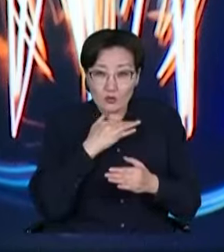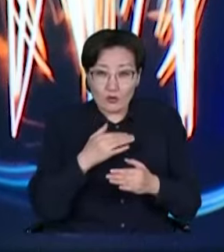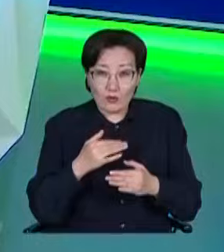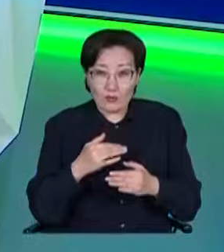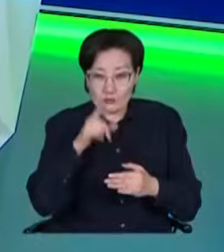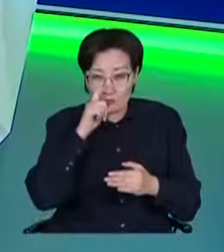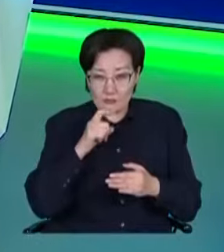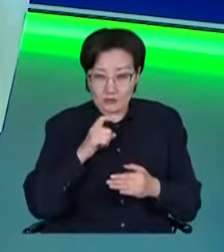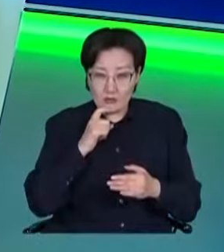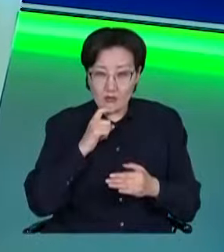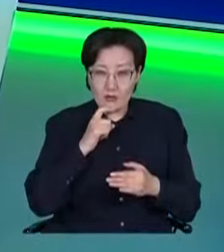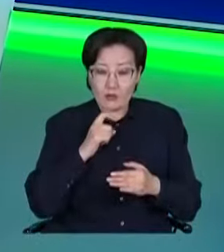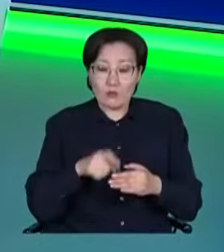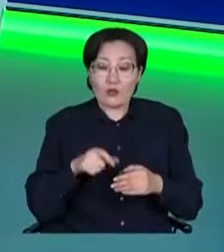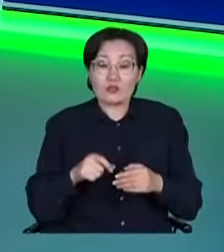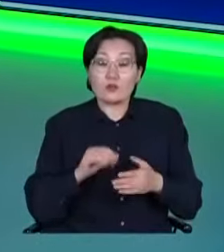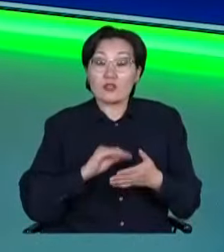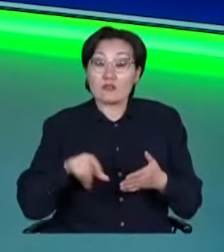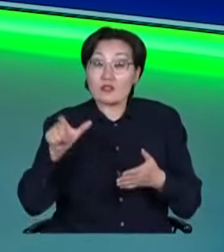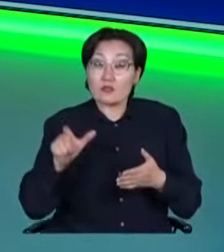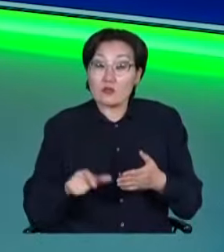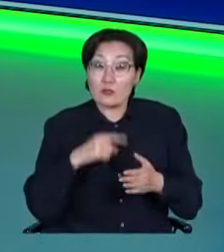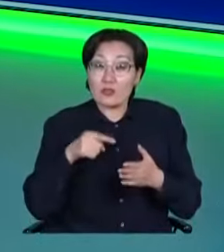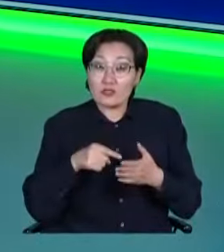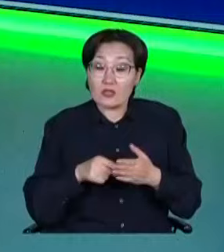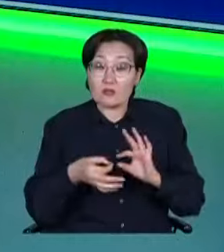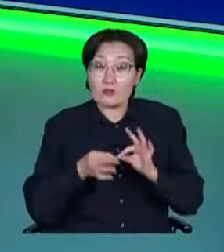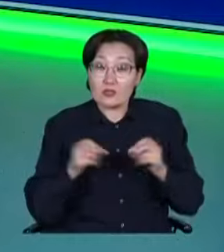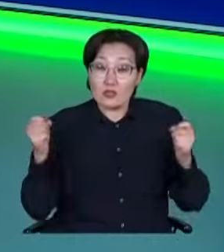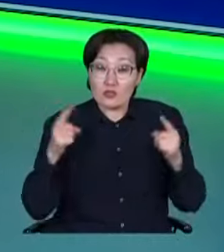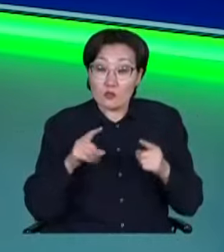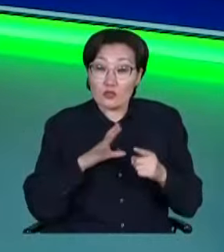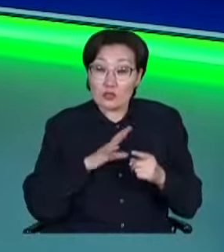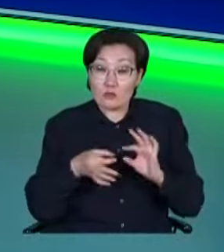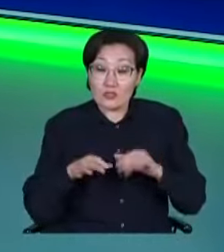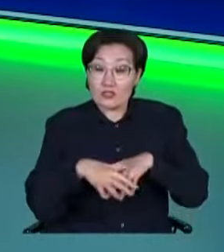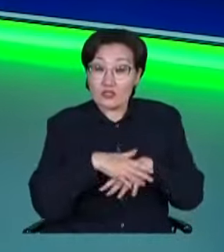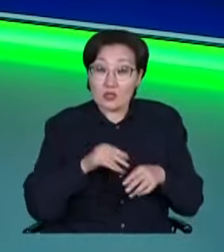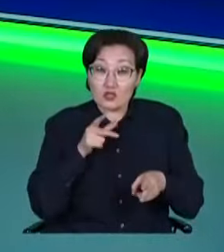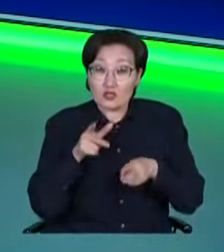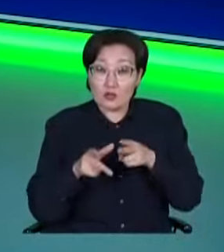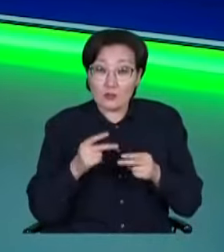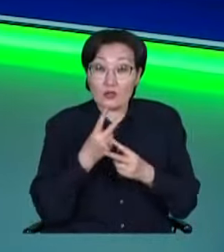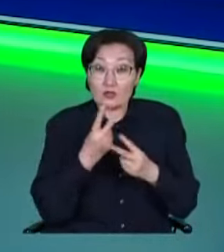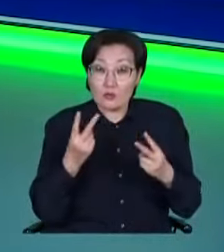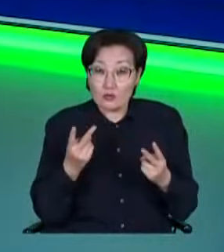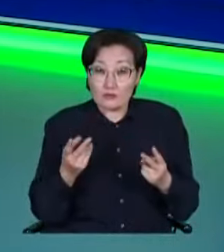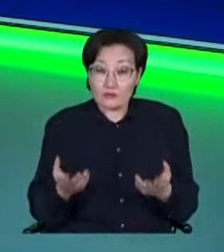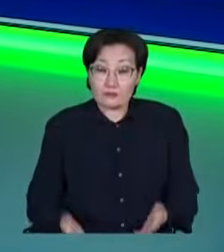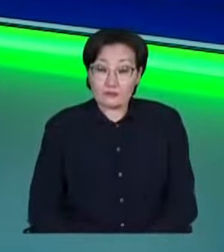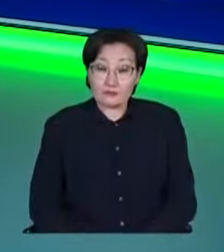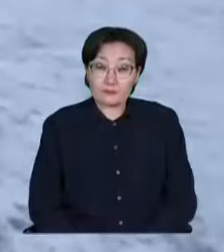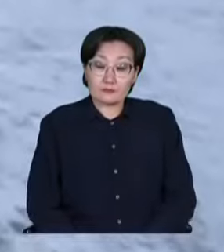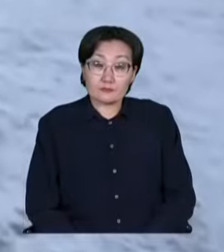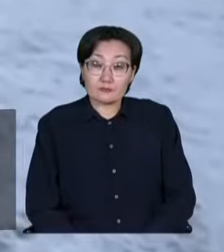алмайды. Әріптесіміз Алтынгүл Төлегенова мәселенің мән-жайын біліп қайтқан еді, көпшіліктің базынасын сюжеттен көрейік.